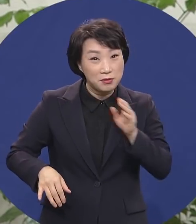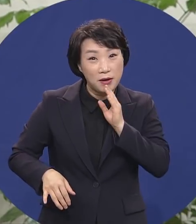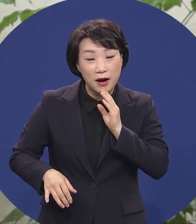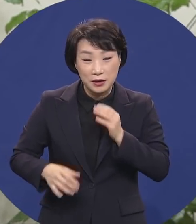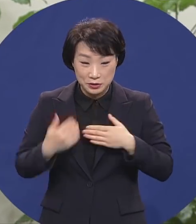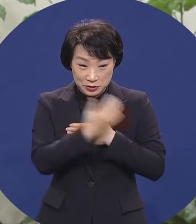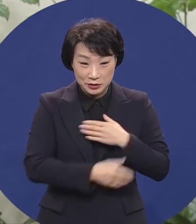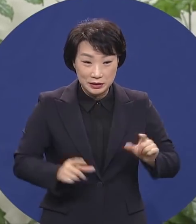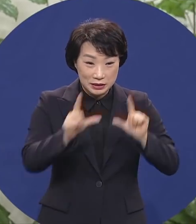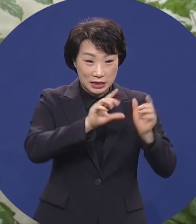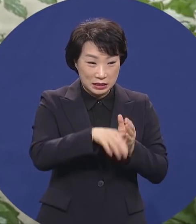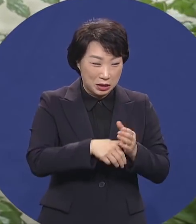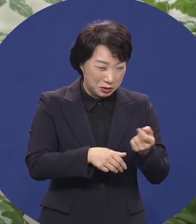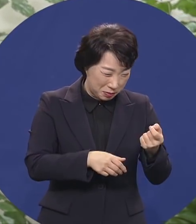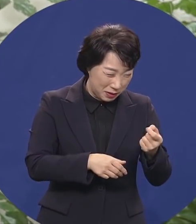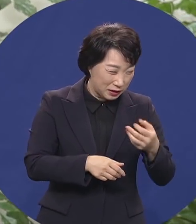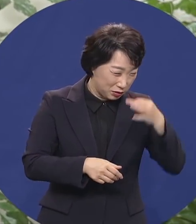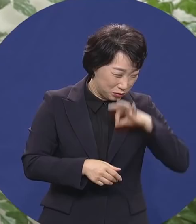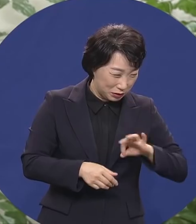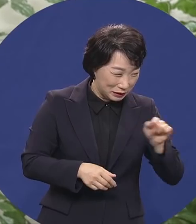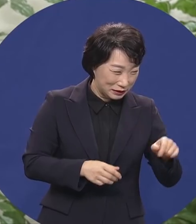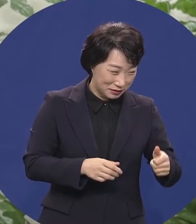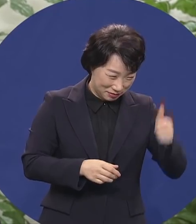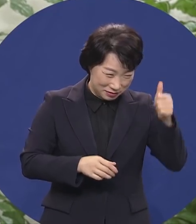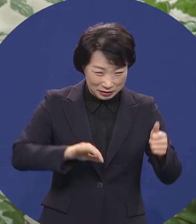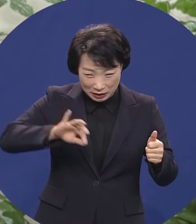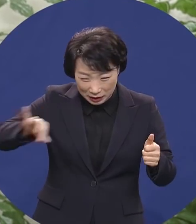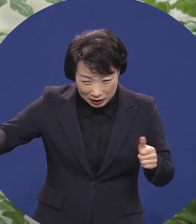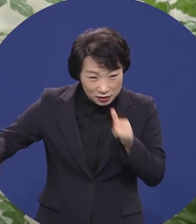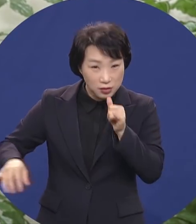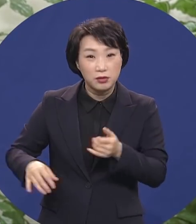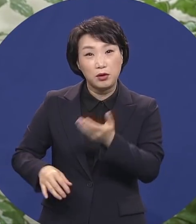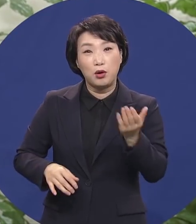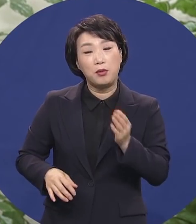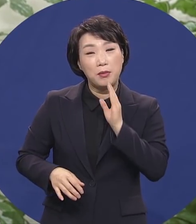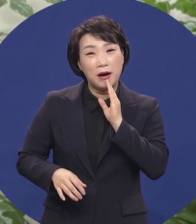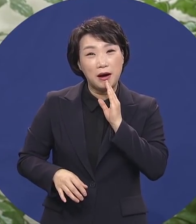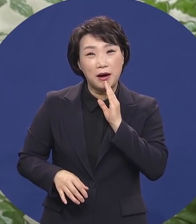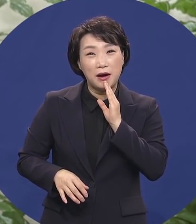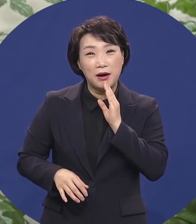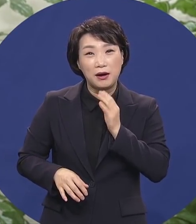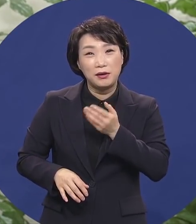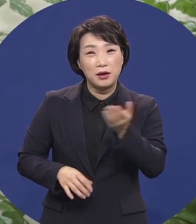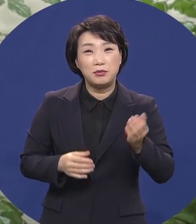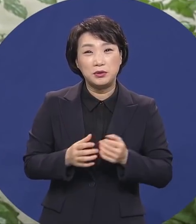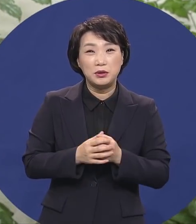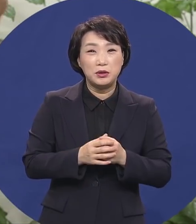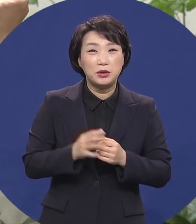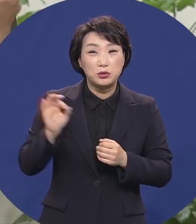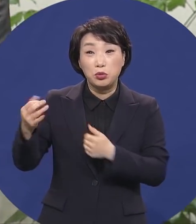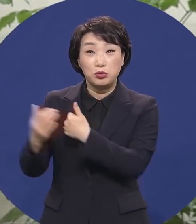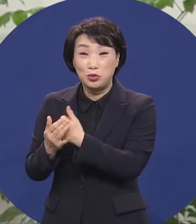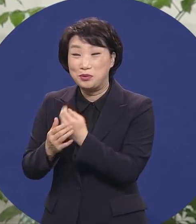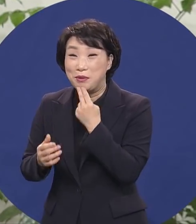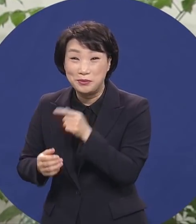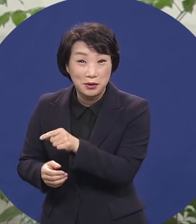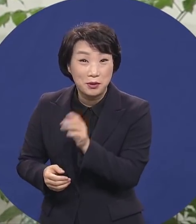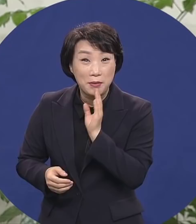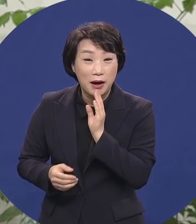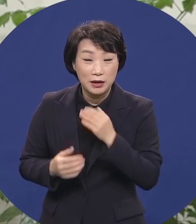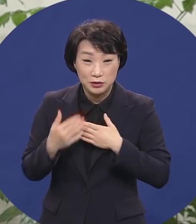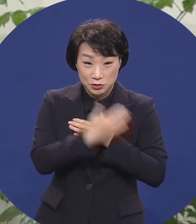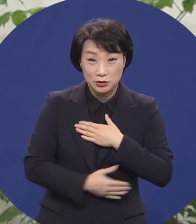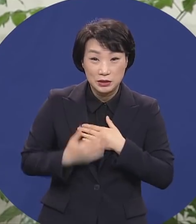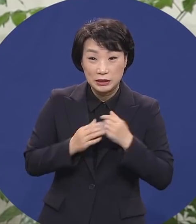살아가는데 요만한 이만큼도 안 될 만큼 요건 경제적 도움이 안 되니까 육신이